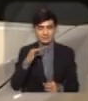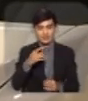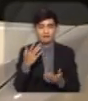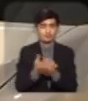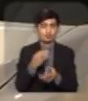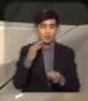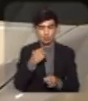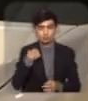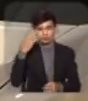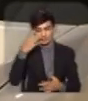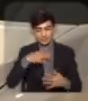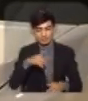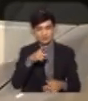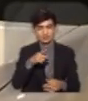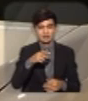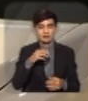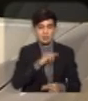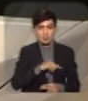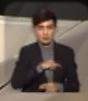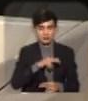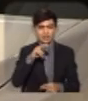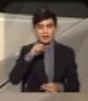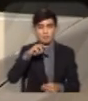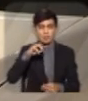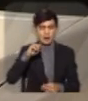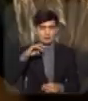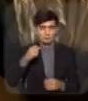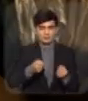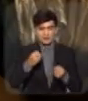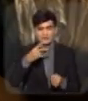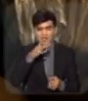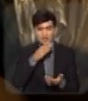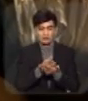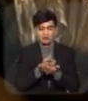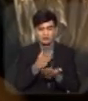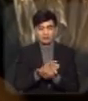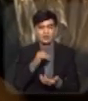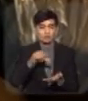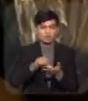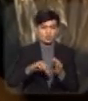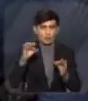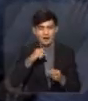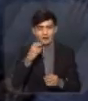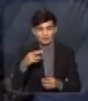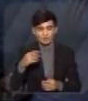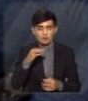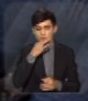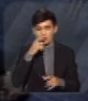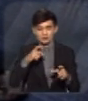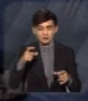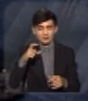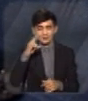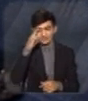надеялся. Мужчина работает в департаменте юстиции и уже 20 лет ездит за рулем. Принять участие в розыгрыше может любой